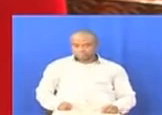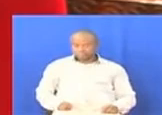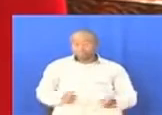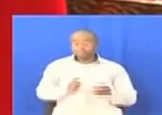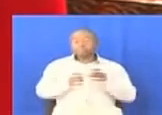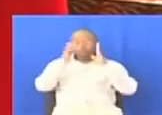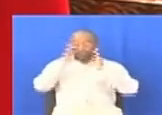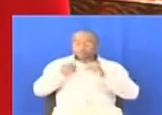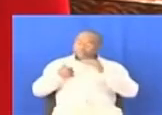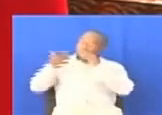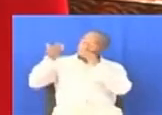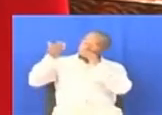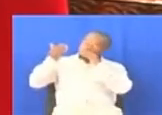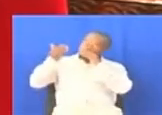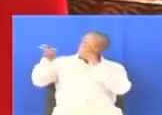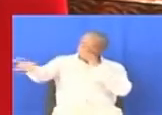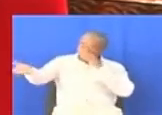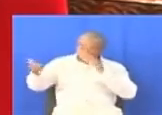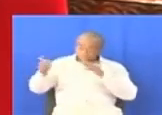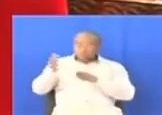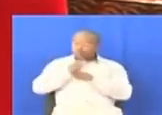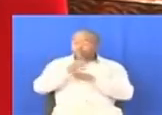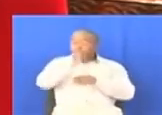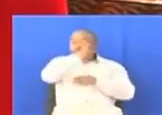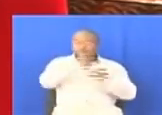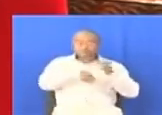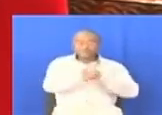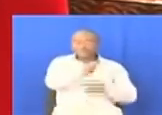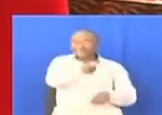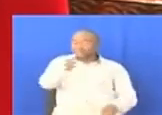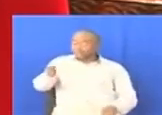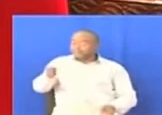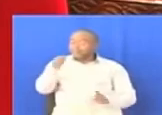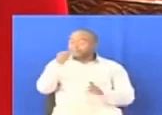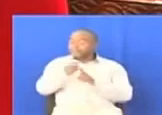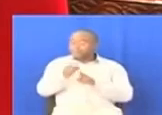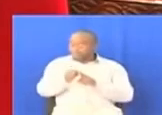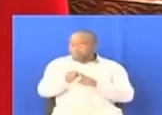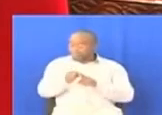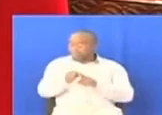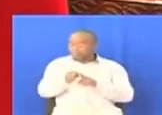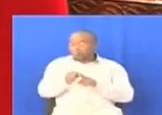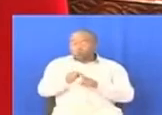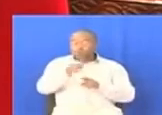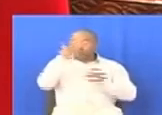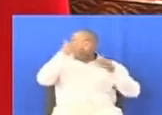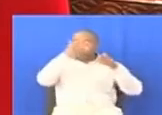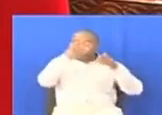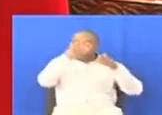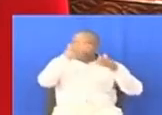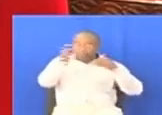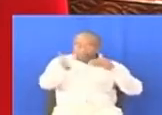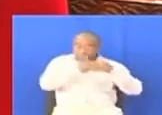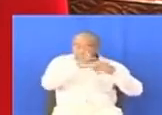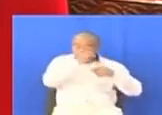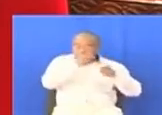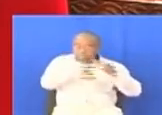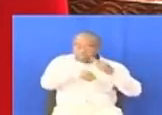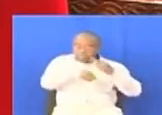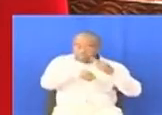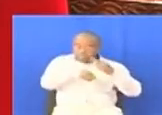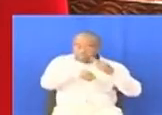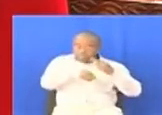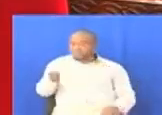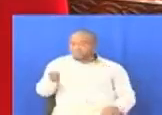Mheshimiwa Spika, lockdown. Dhana ya lockdown kwa Tanzania ni dhana mfu kabisa.